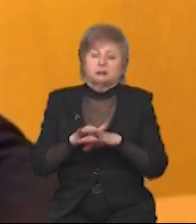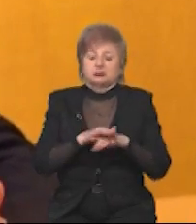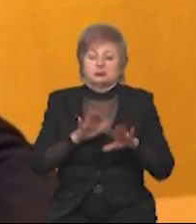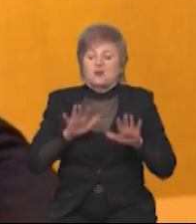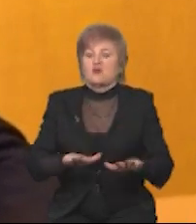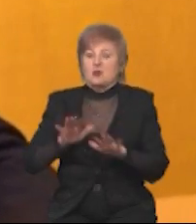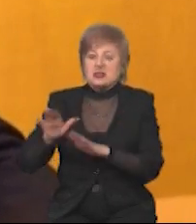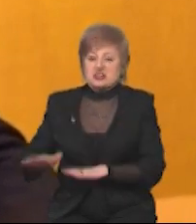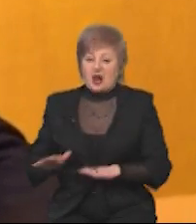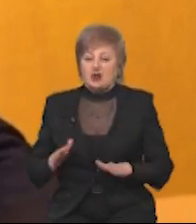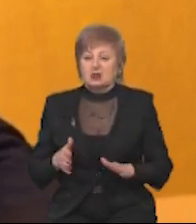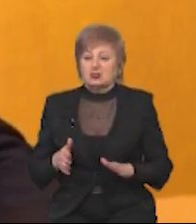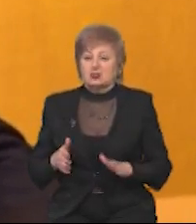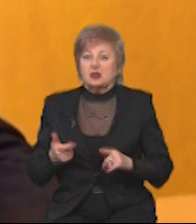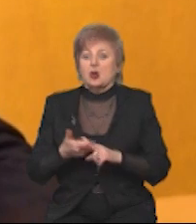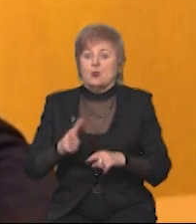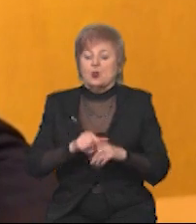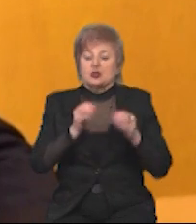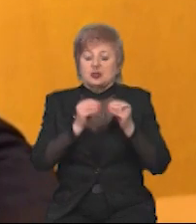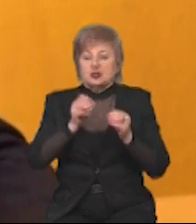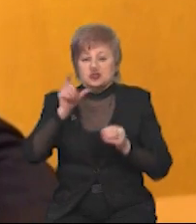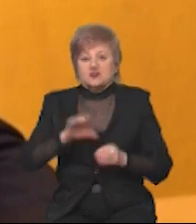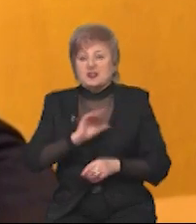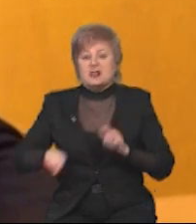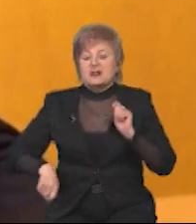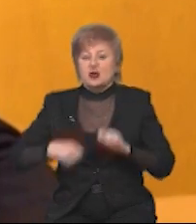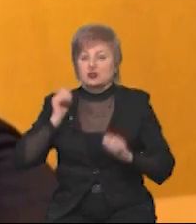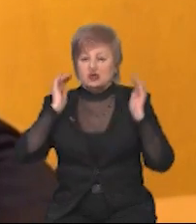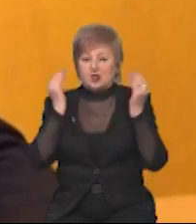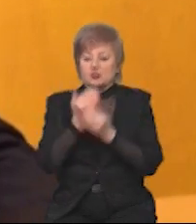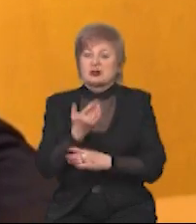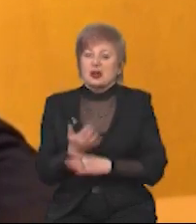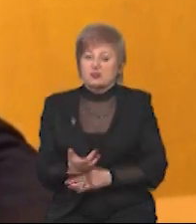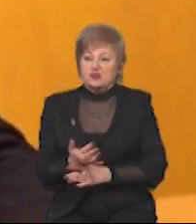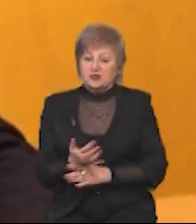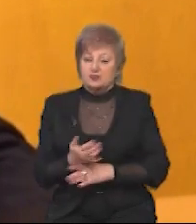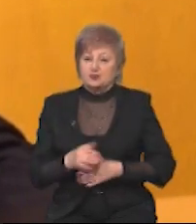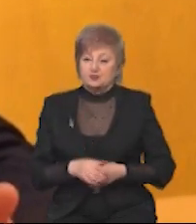місцях більше 10 чоловік та не порушували карантинні вимоги.